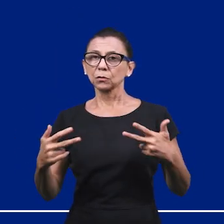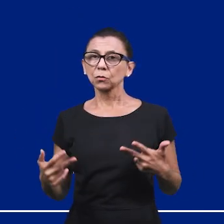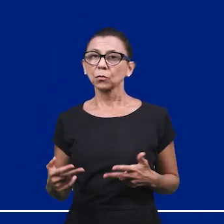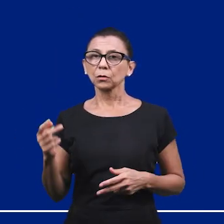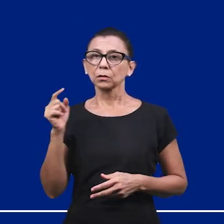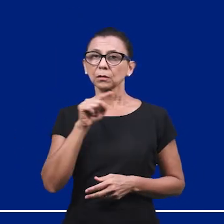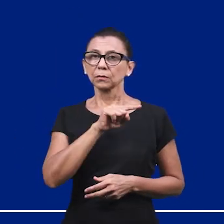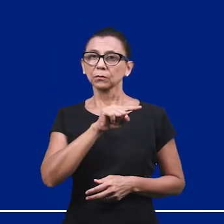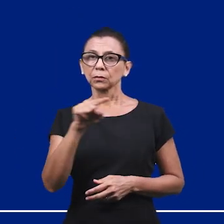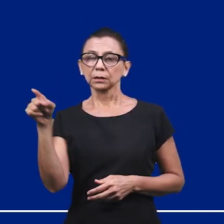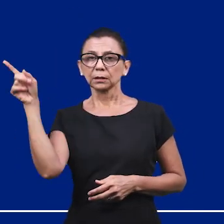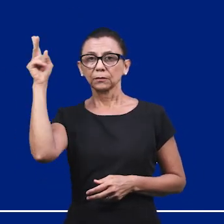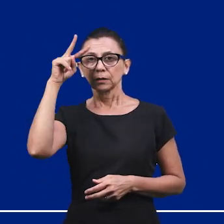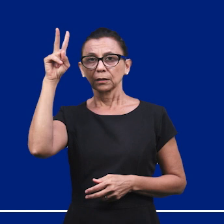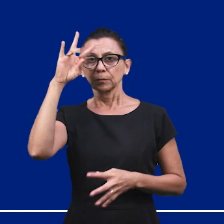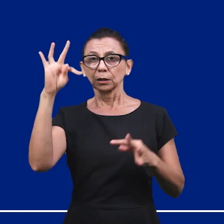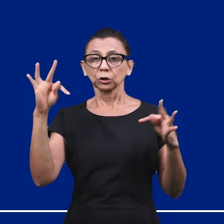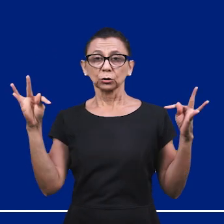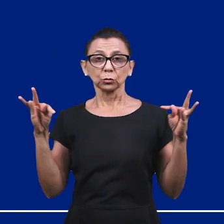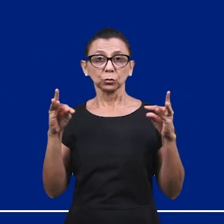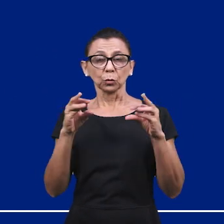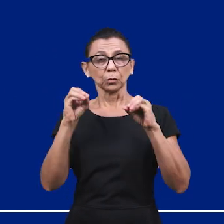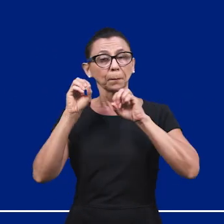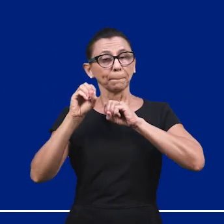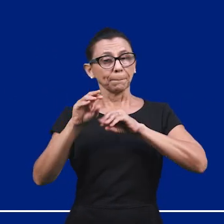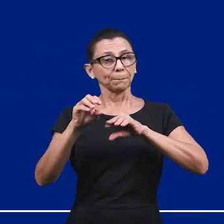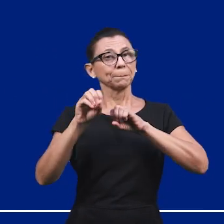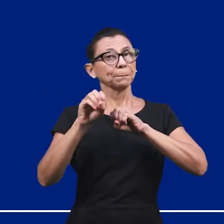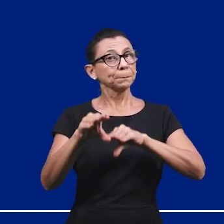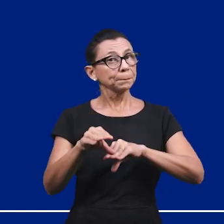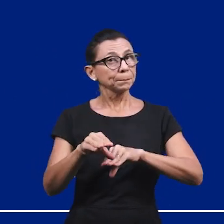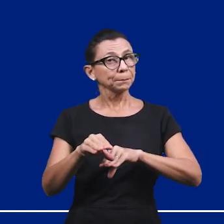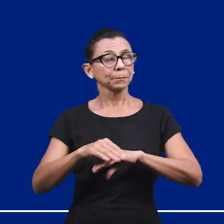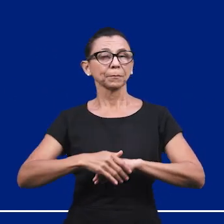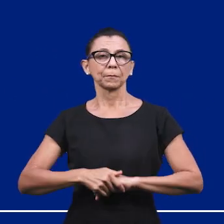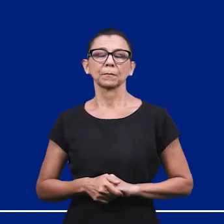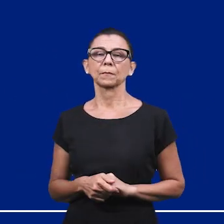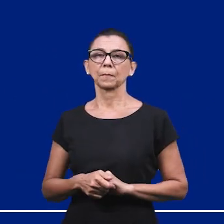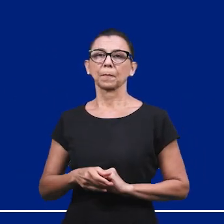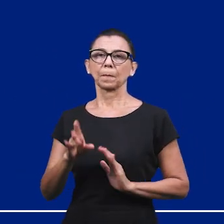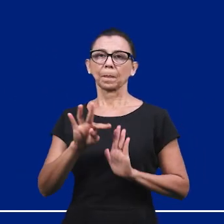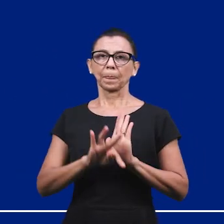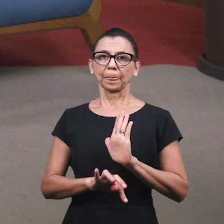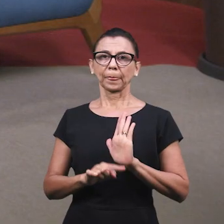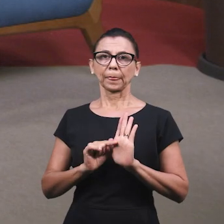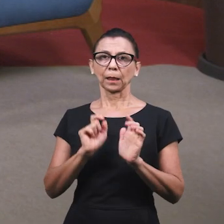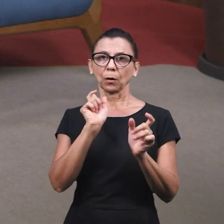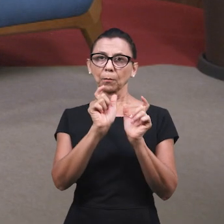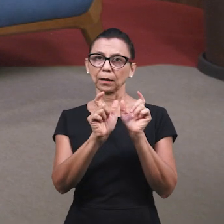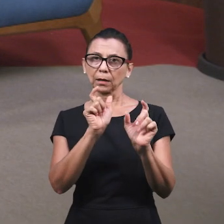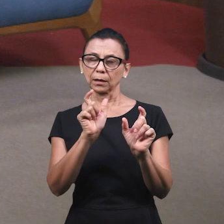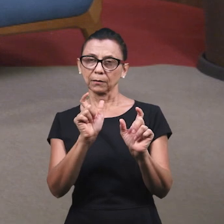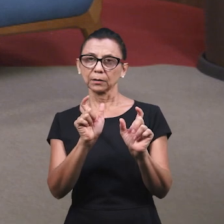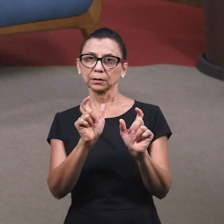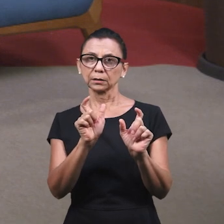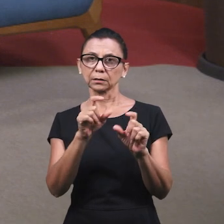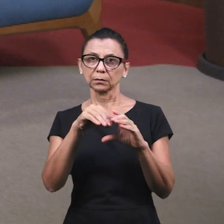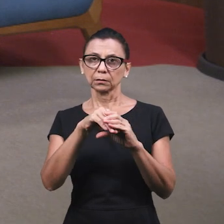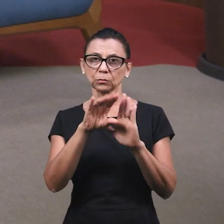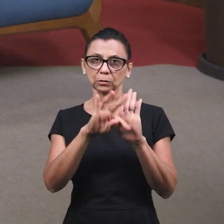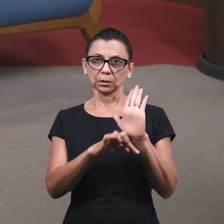vous fera rappeler de tout quand je vous ai dit. Donc, on voit clairement dans ce texte